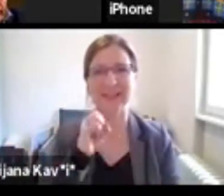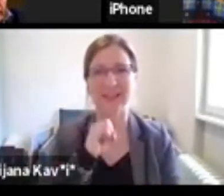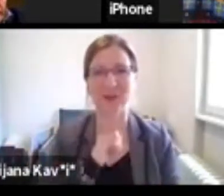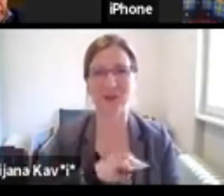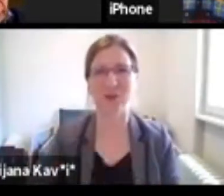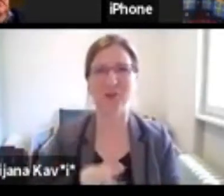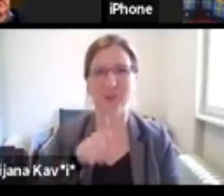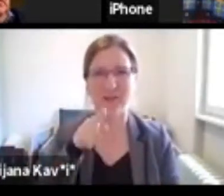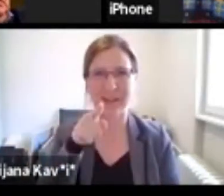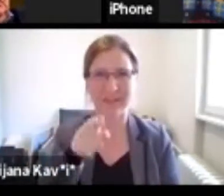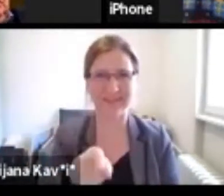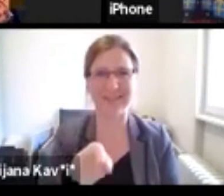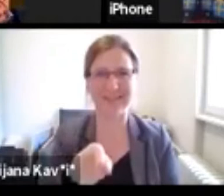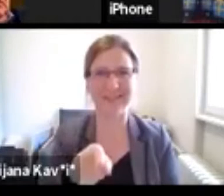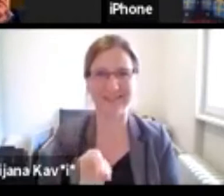rođendan ti,